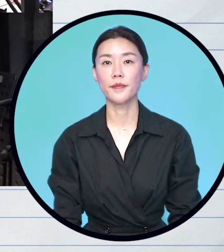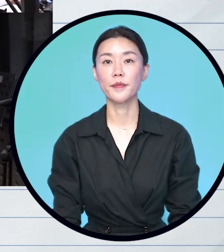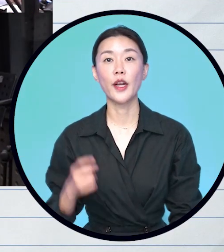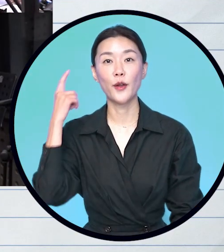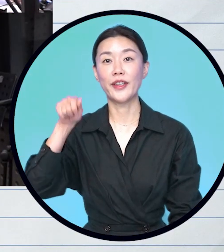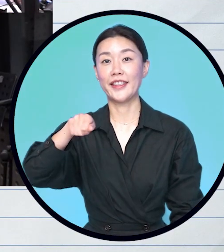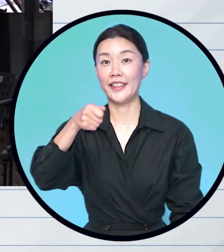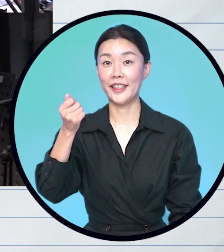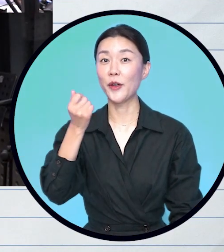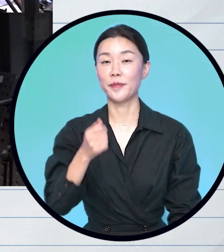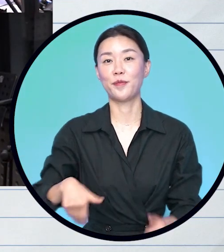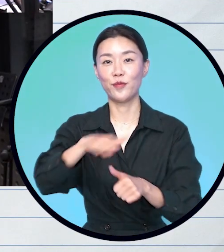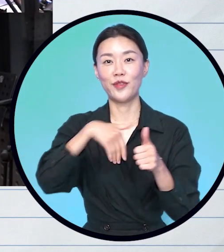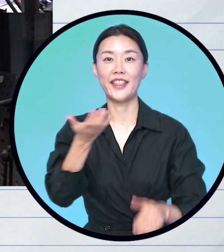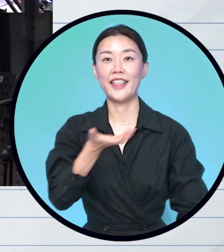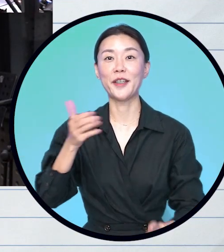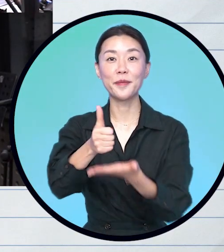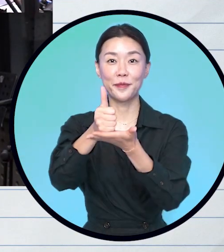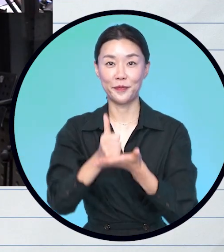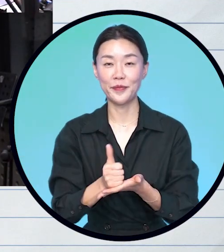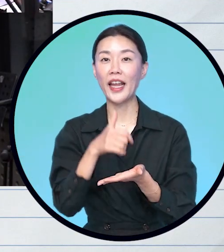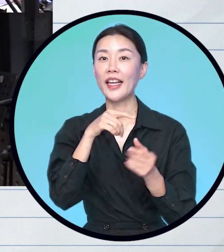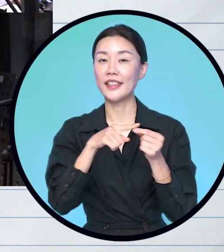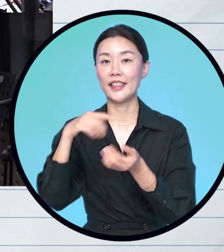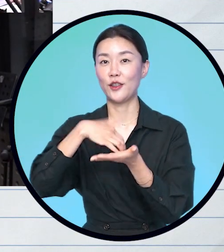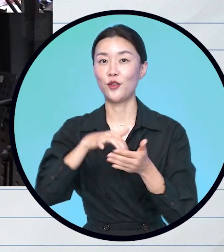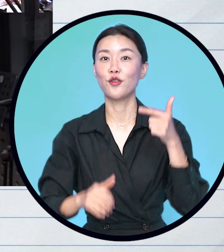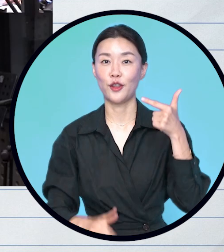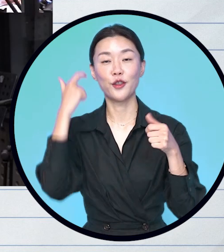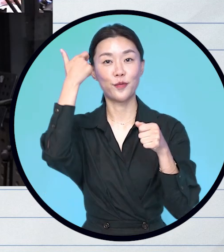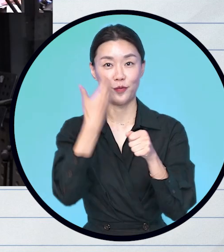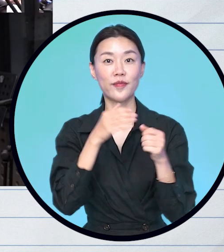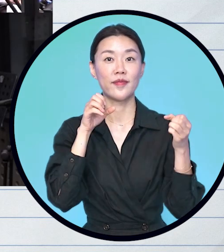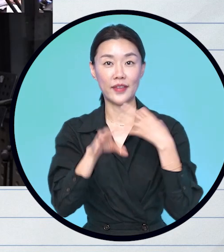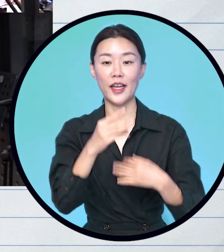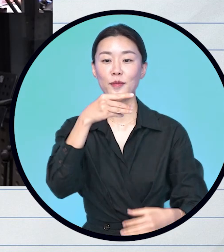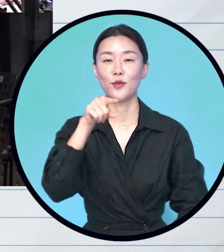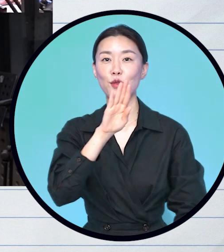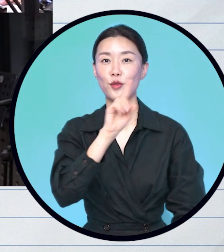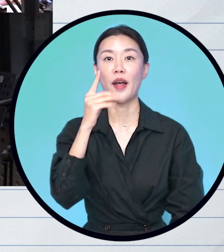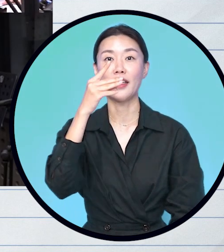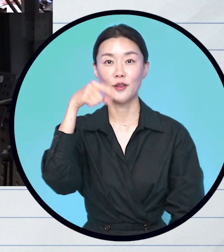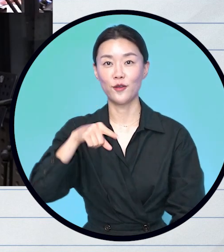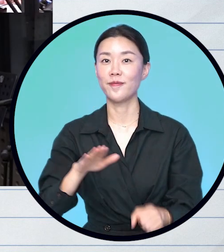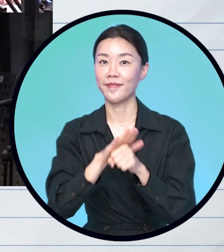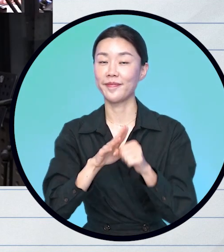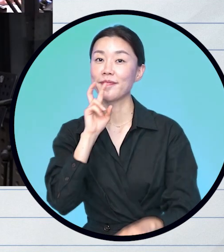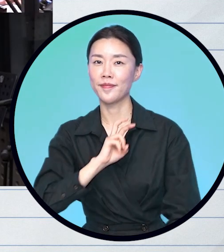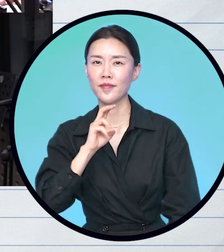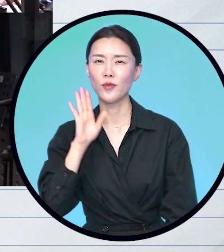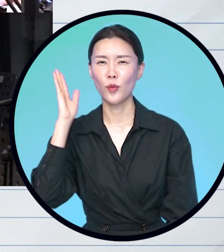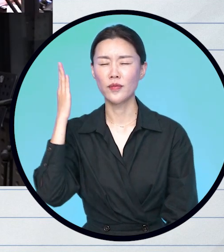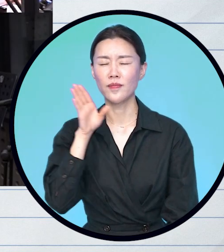볼륨을 높여요. 텐션업 초대석 여섯 글자 Q&A 투바 투표 러브송 아주